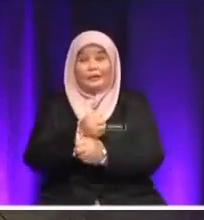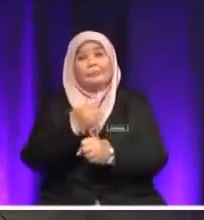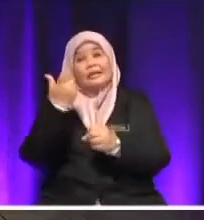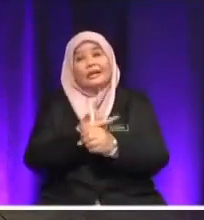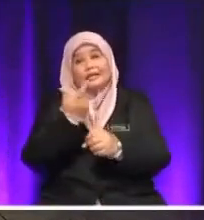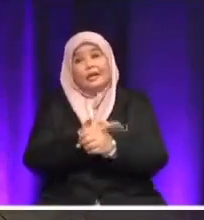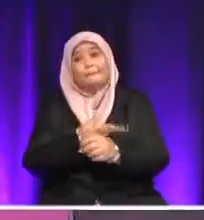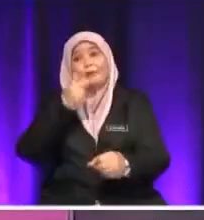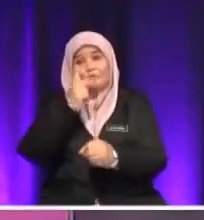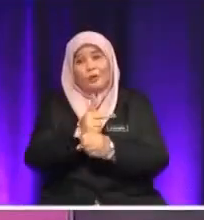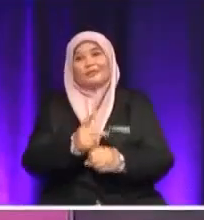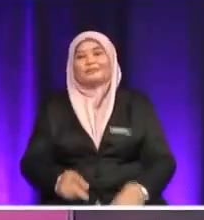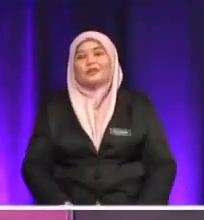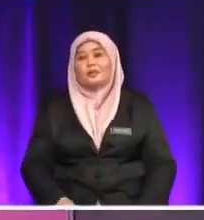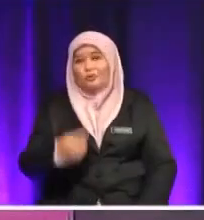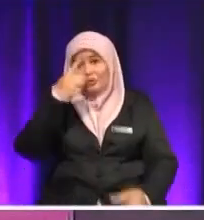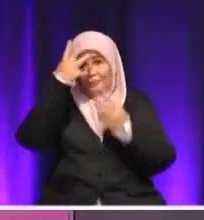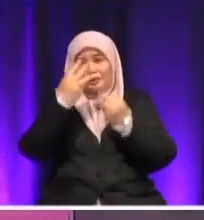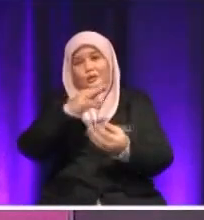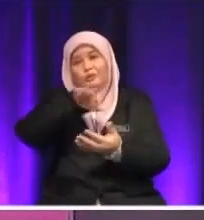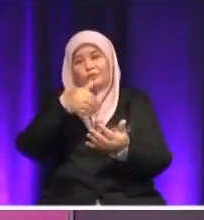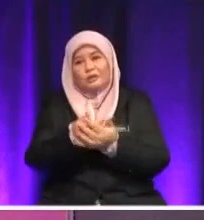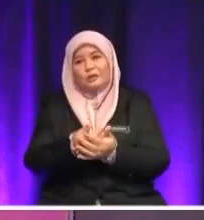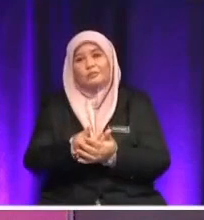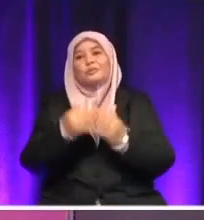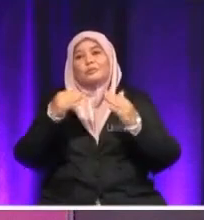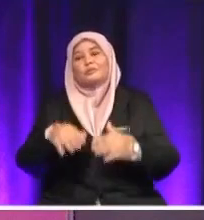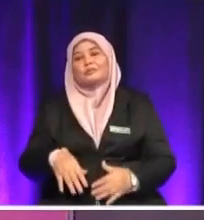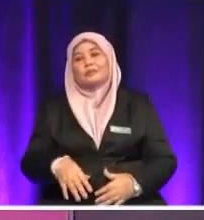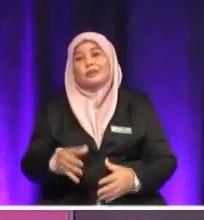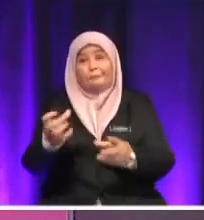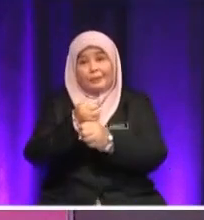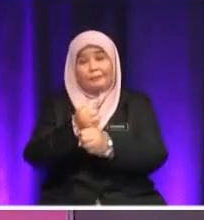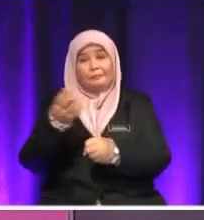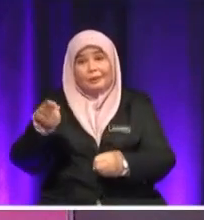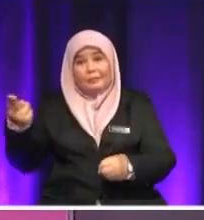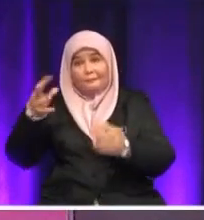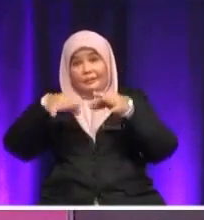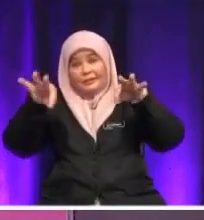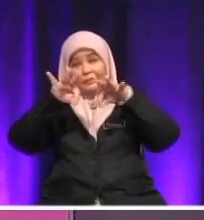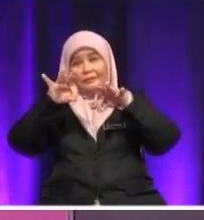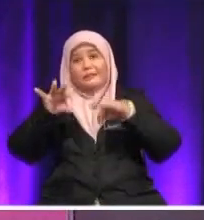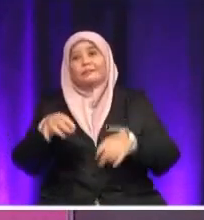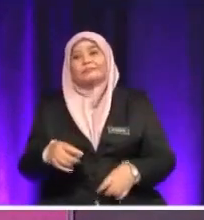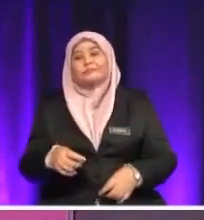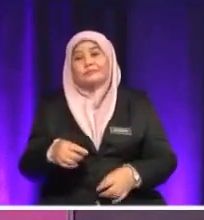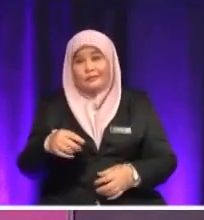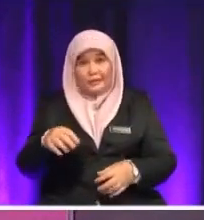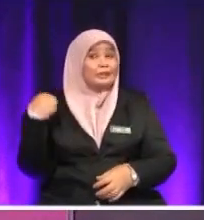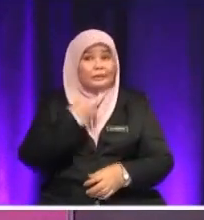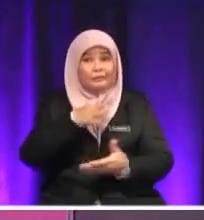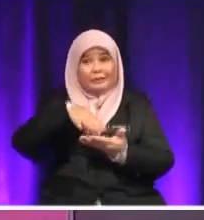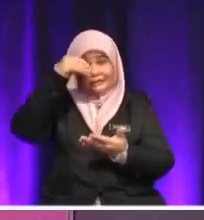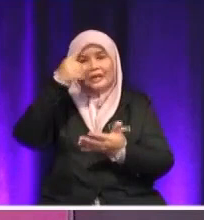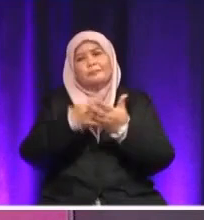latihan pengukuhan, Ustaz? Untuk makluman semua murid di rumah, untuk dapatkan bahan-bahan penting berkaitan dengan tajuk yang kita belajar